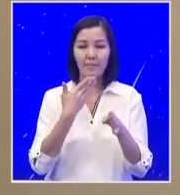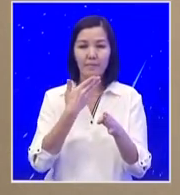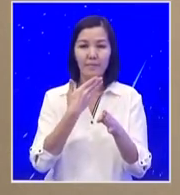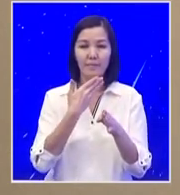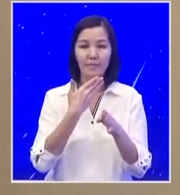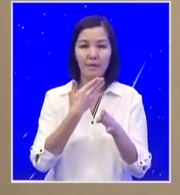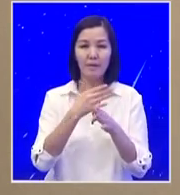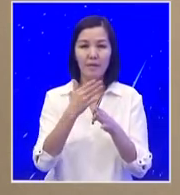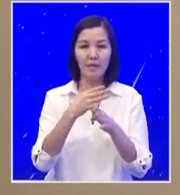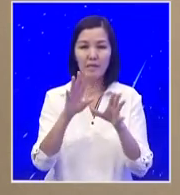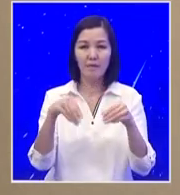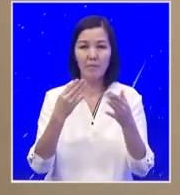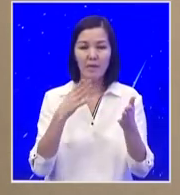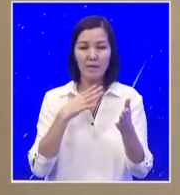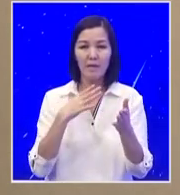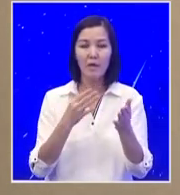Сонымен қатар бүгін біз